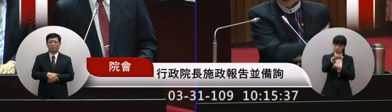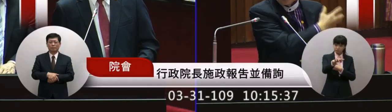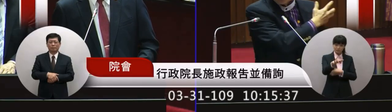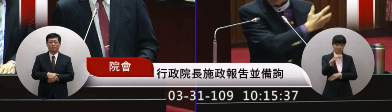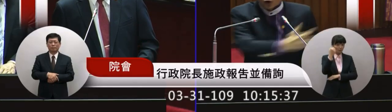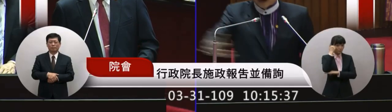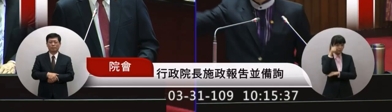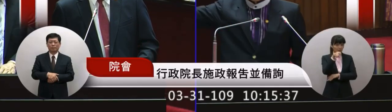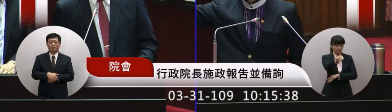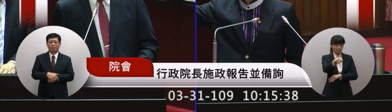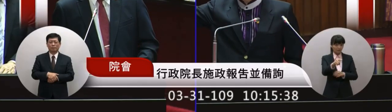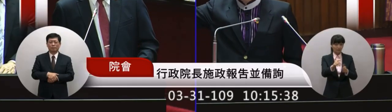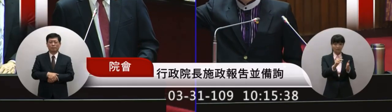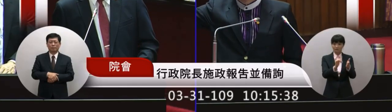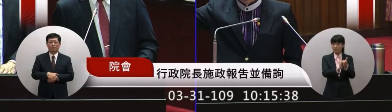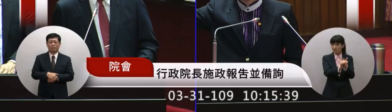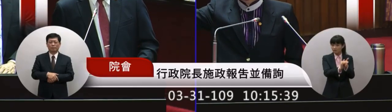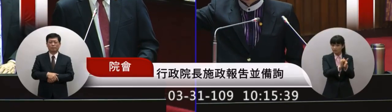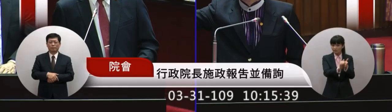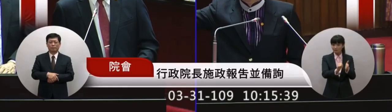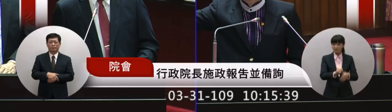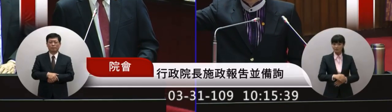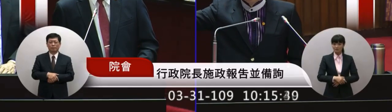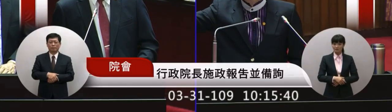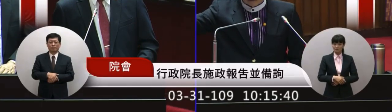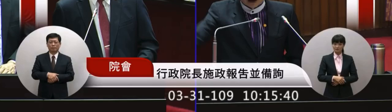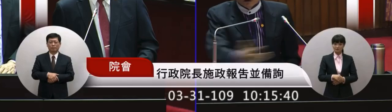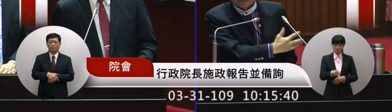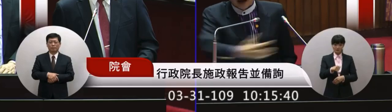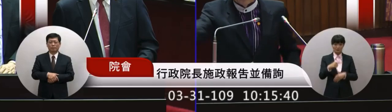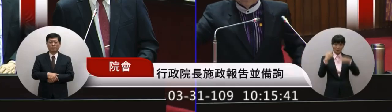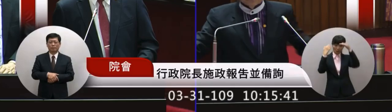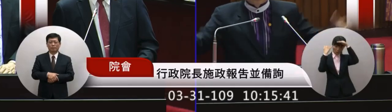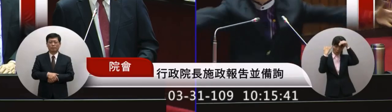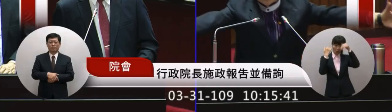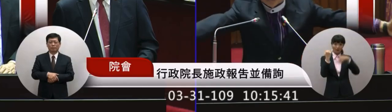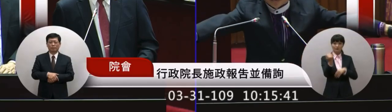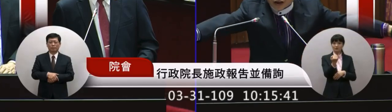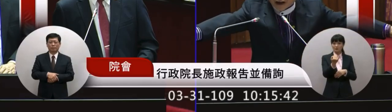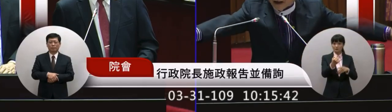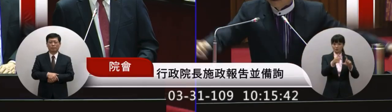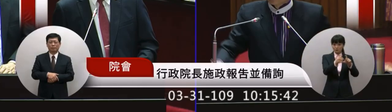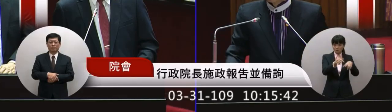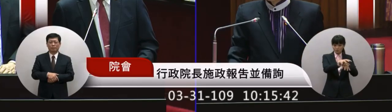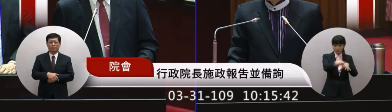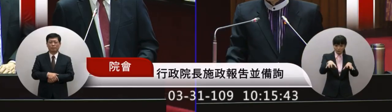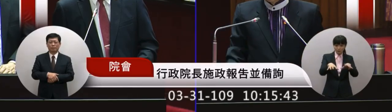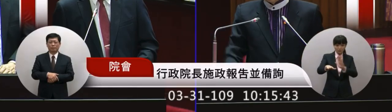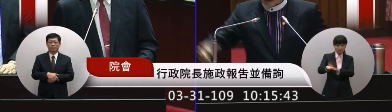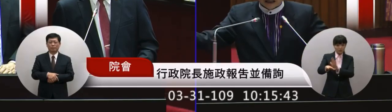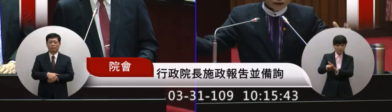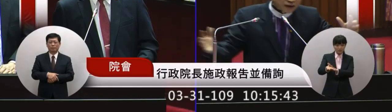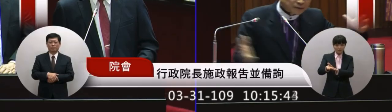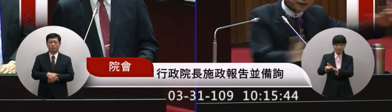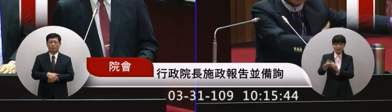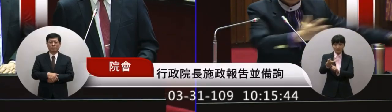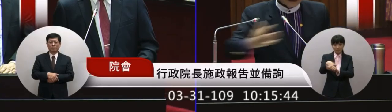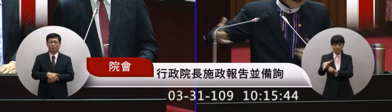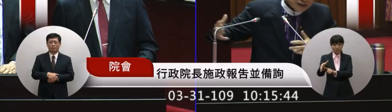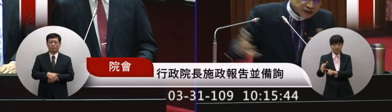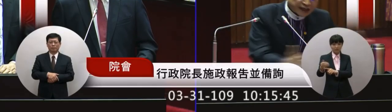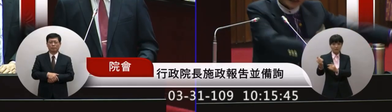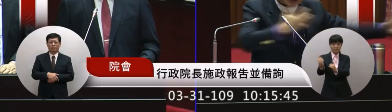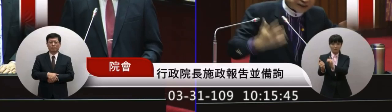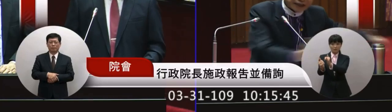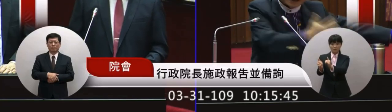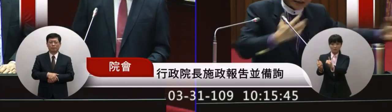纽约 Queens 皇后区啊，马路旁边变停尸间呢，那卡车入去，安